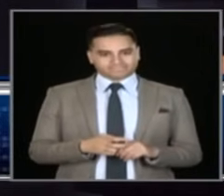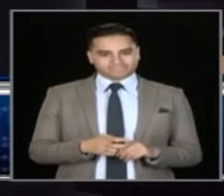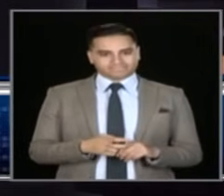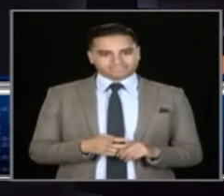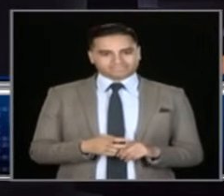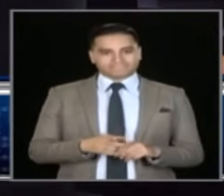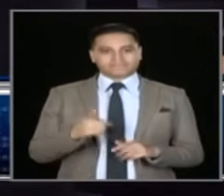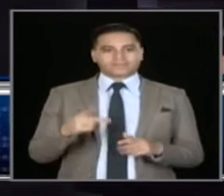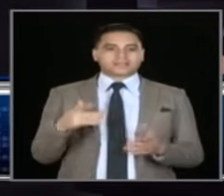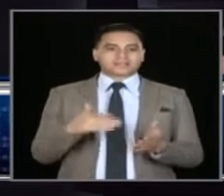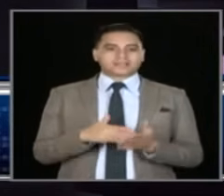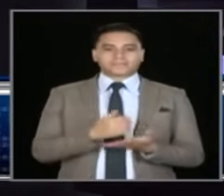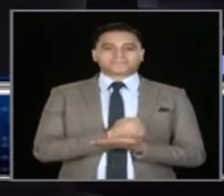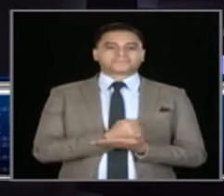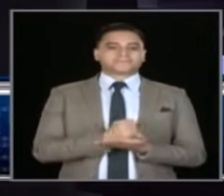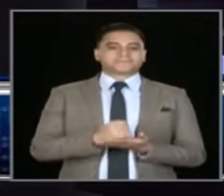1988. كانت نتيجة الإبادة